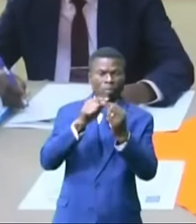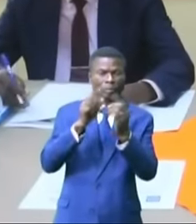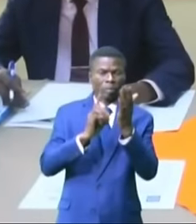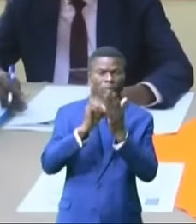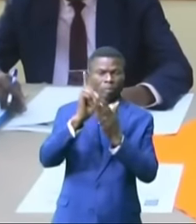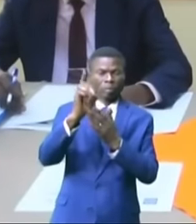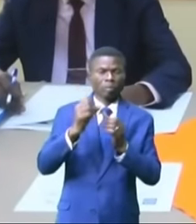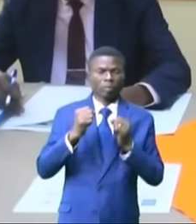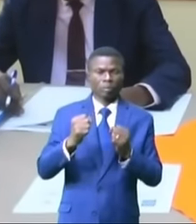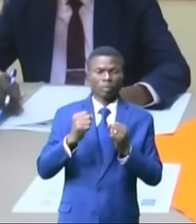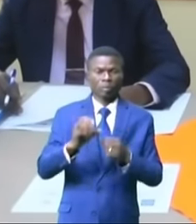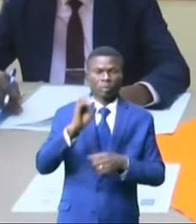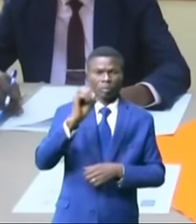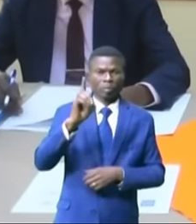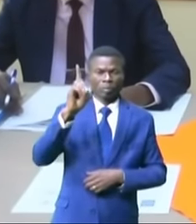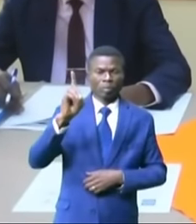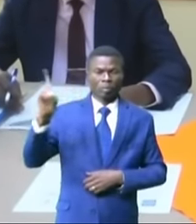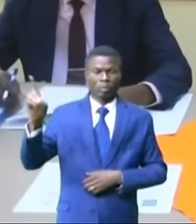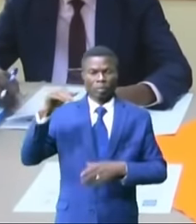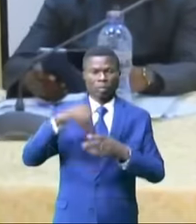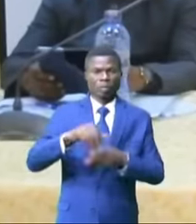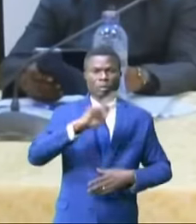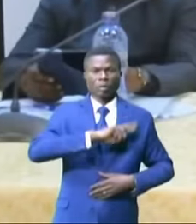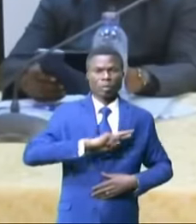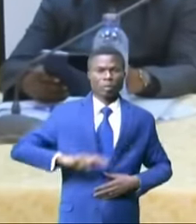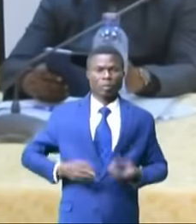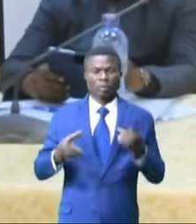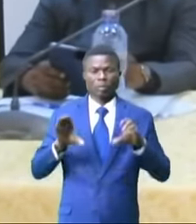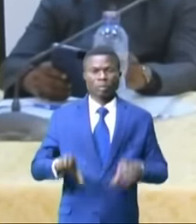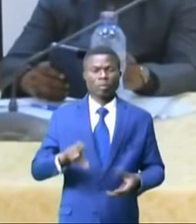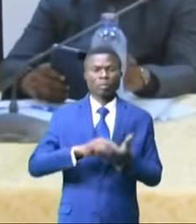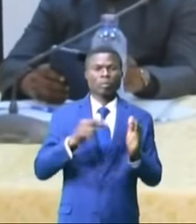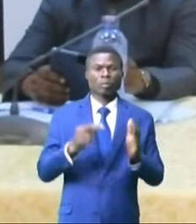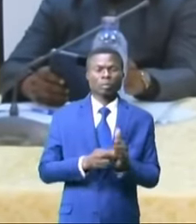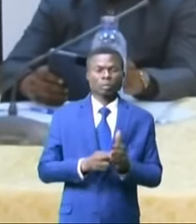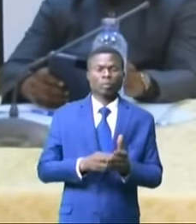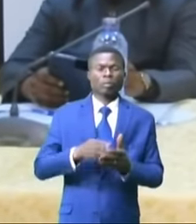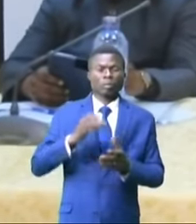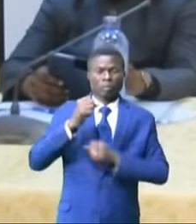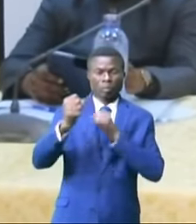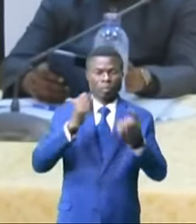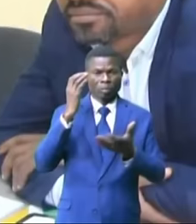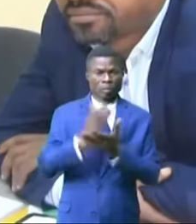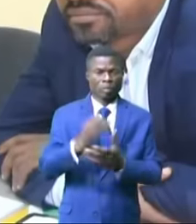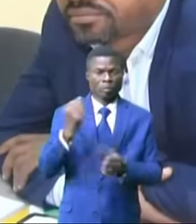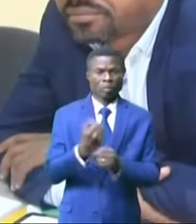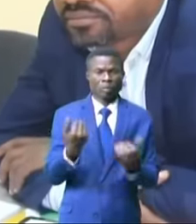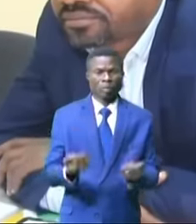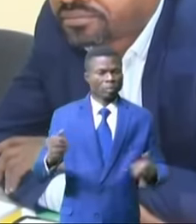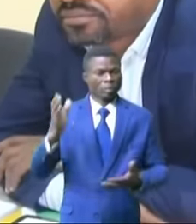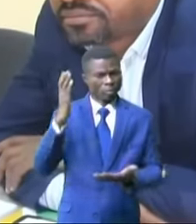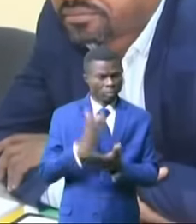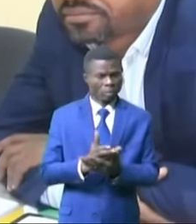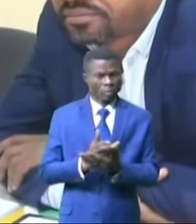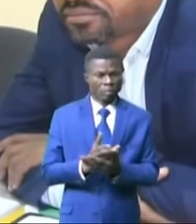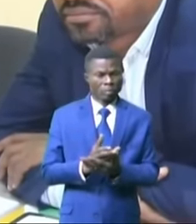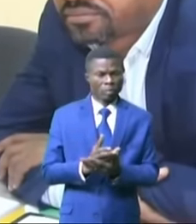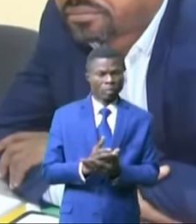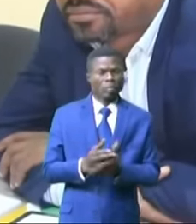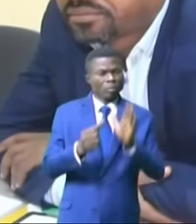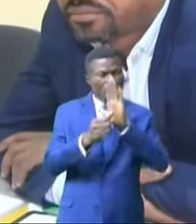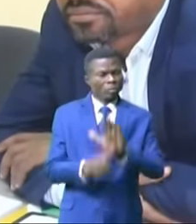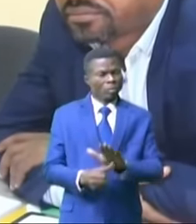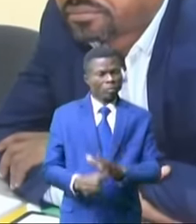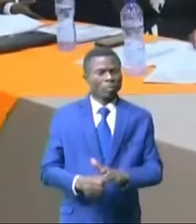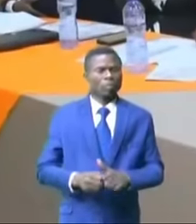développement durable ODD en République démocratique du Congo, c'est-à-dire la lutte contre le travail des enfants et la traite de personnes, était